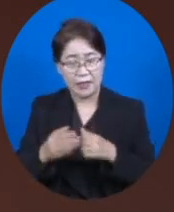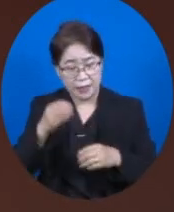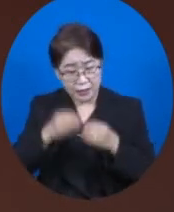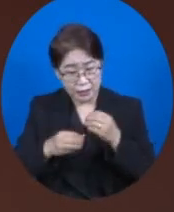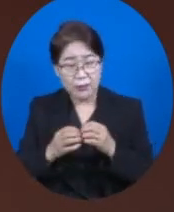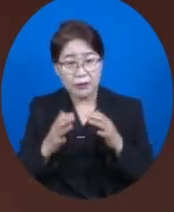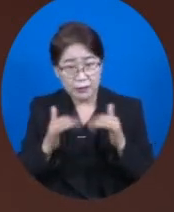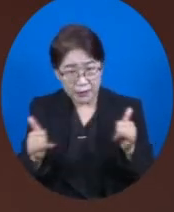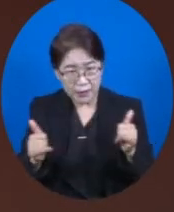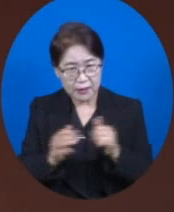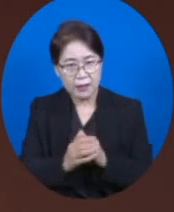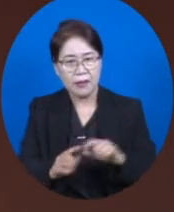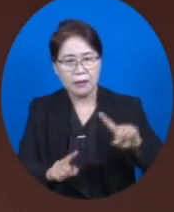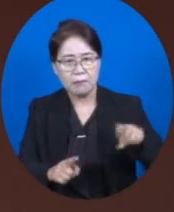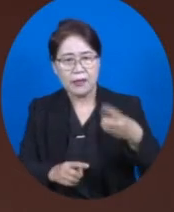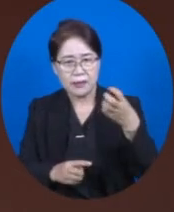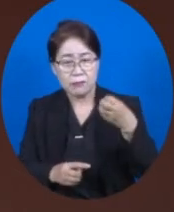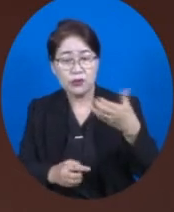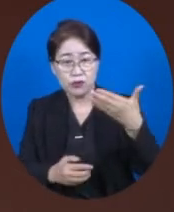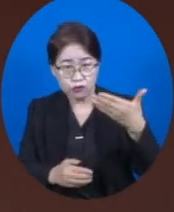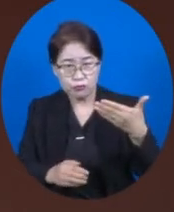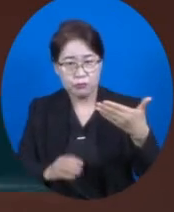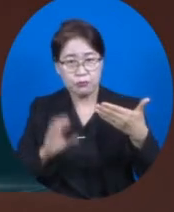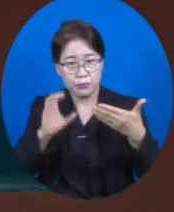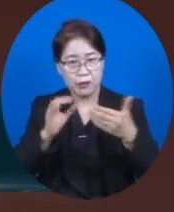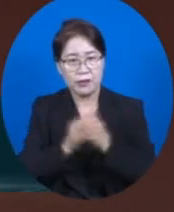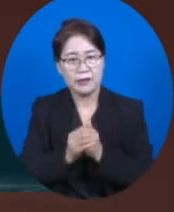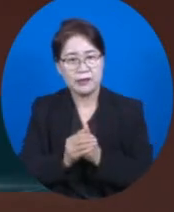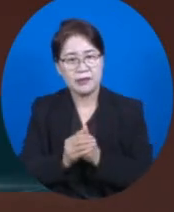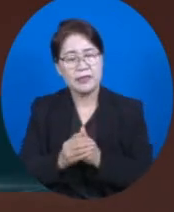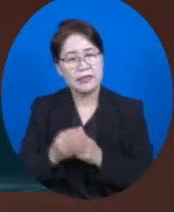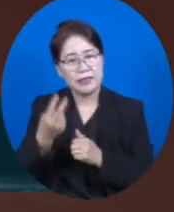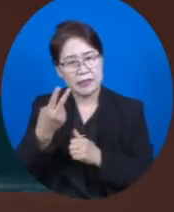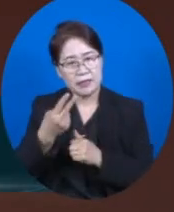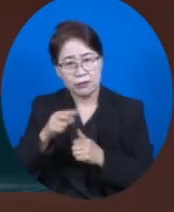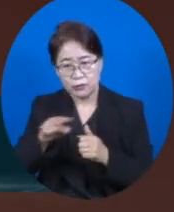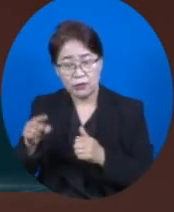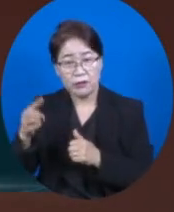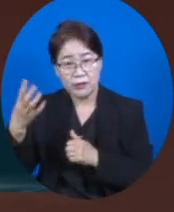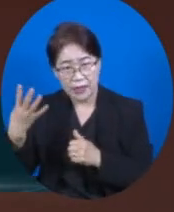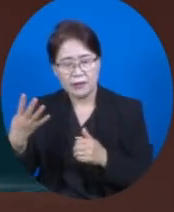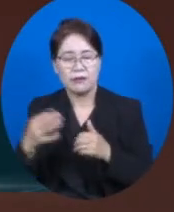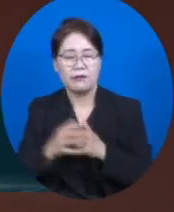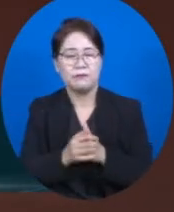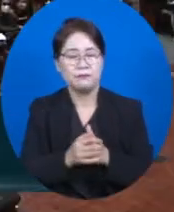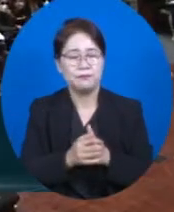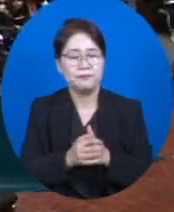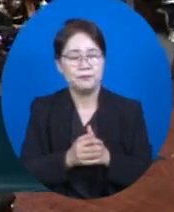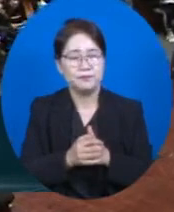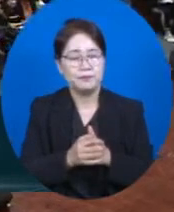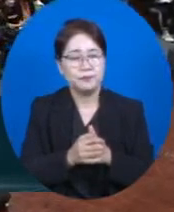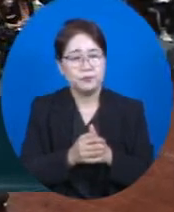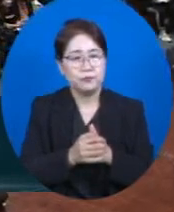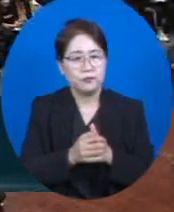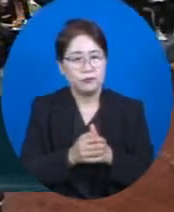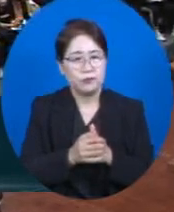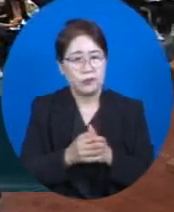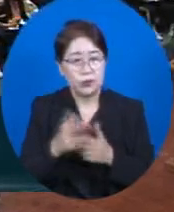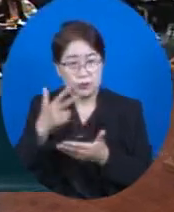시편 기자는 시편 139편 2절과 4절에서 이런 말씀을 하고 있습니다 함께 읽겠습니다 다 같이요